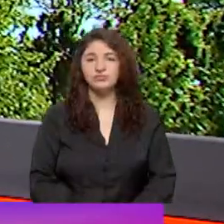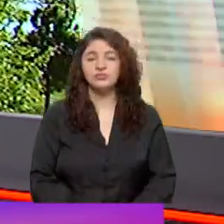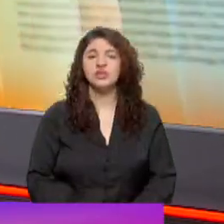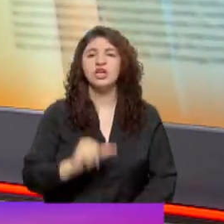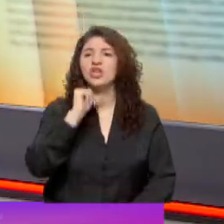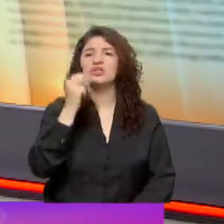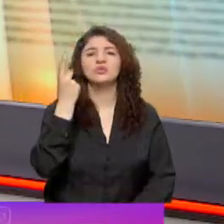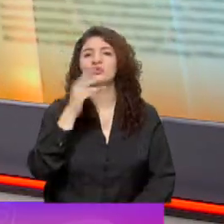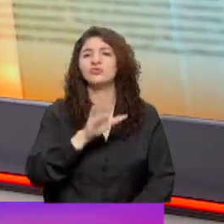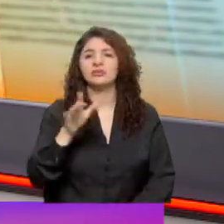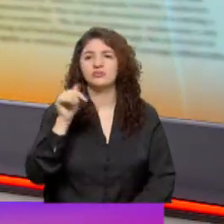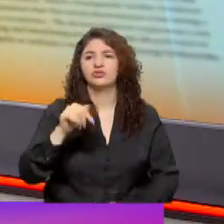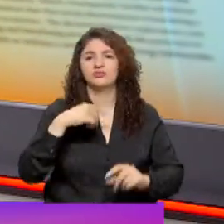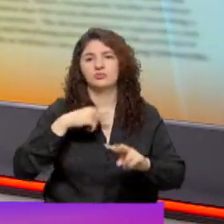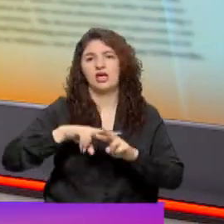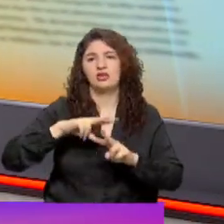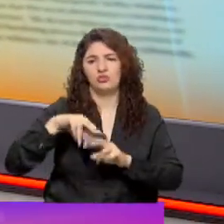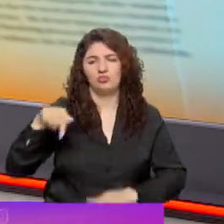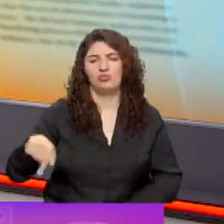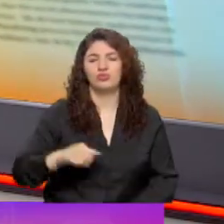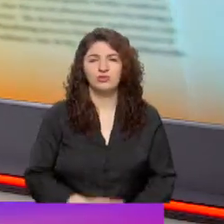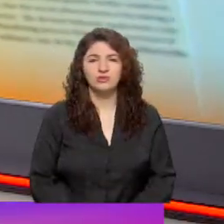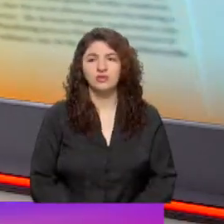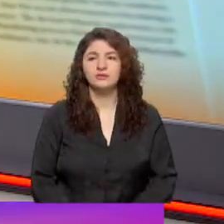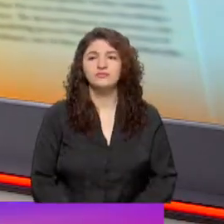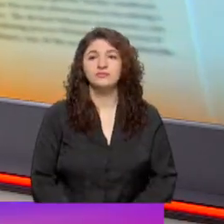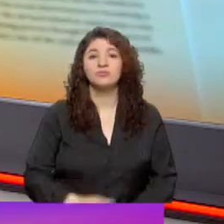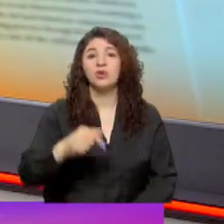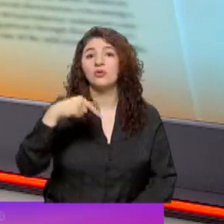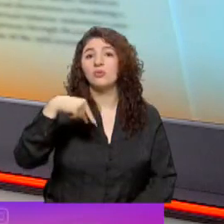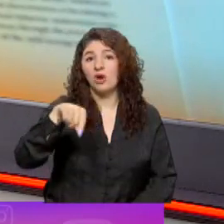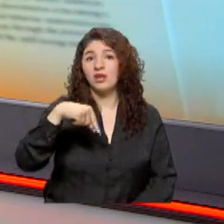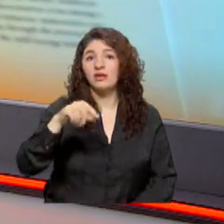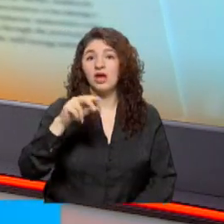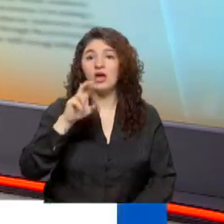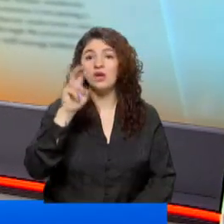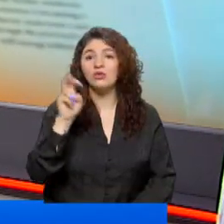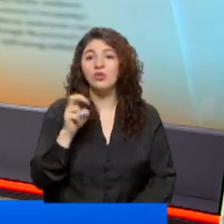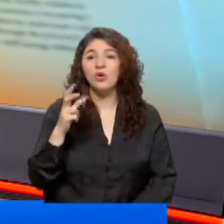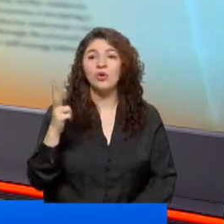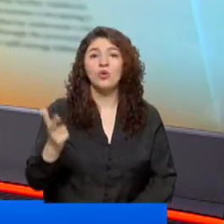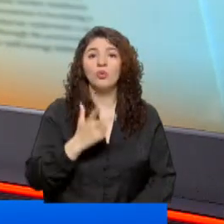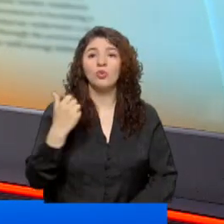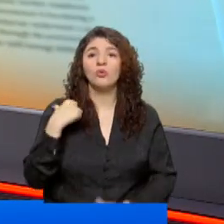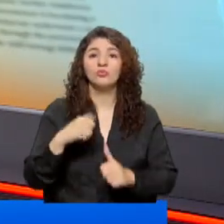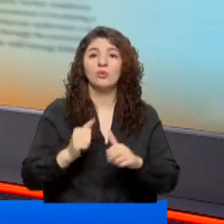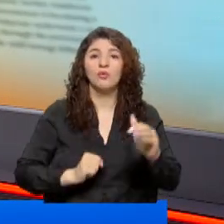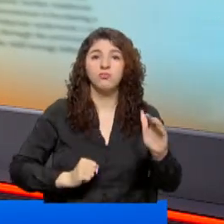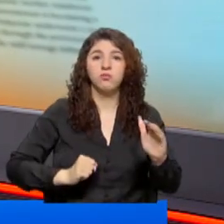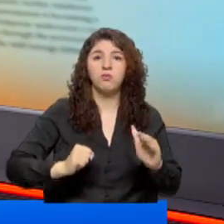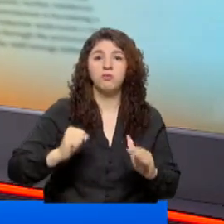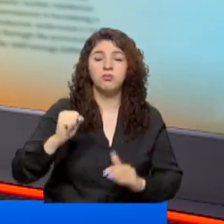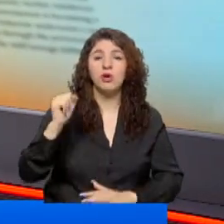hiç kimse unutmasın bugünkü tüketimi Ha bu arada döviz almış başını yeniden gidiyor